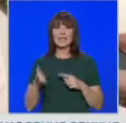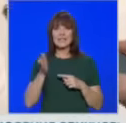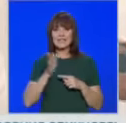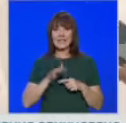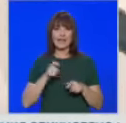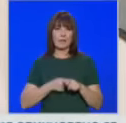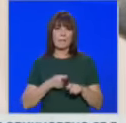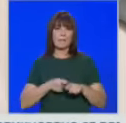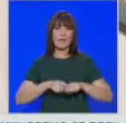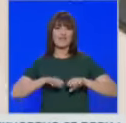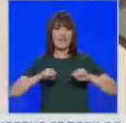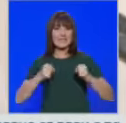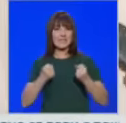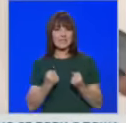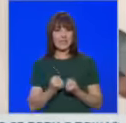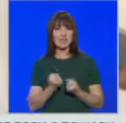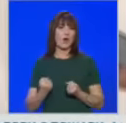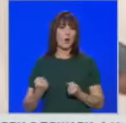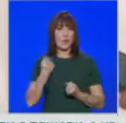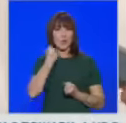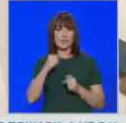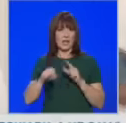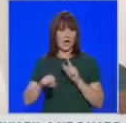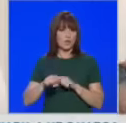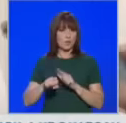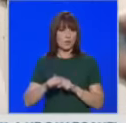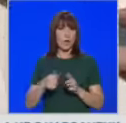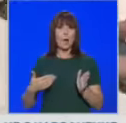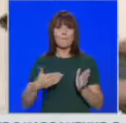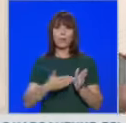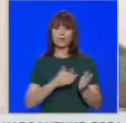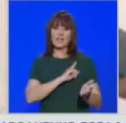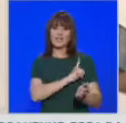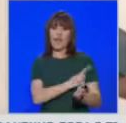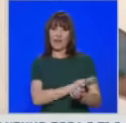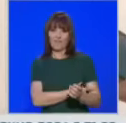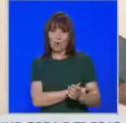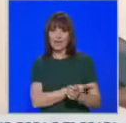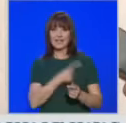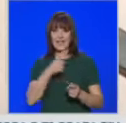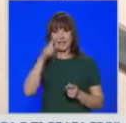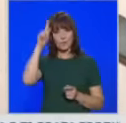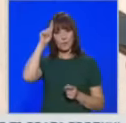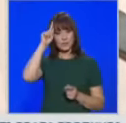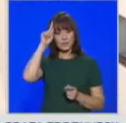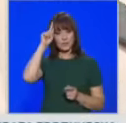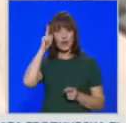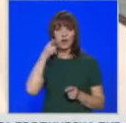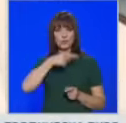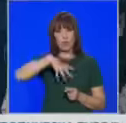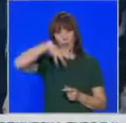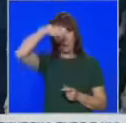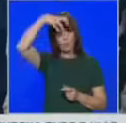упражнена сила и удар с умрук, против волята на пострадалата и сломявайки волята й, обвиняемото лице е